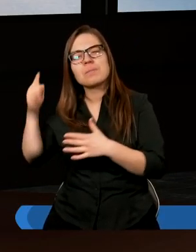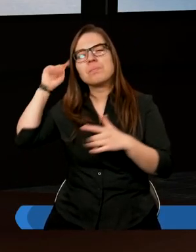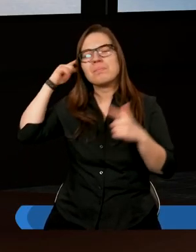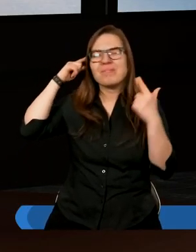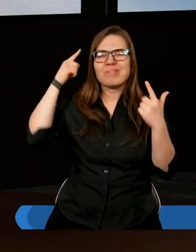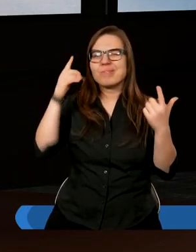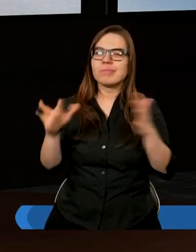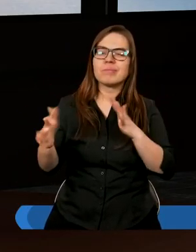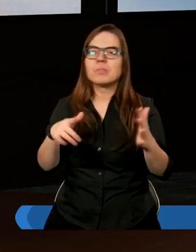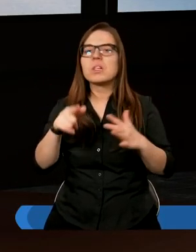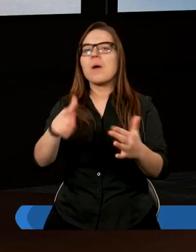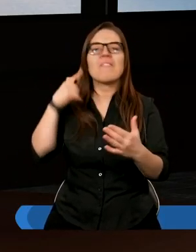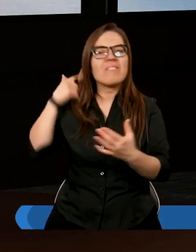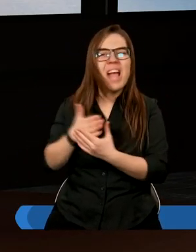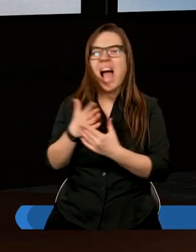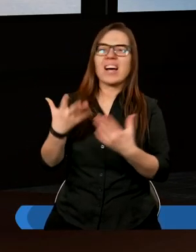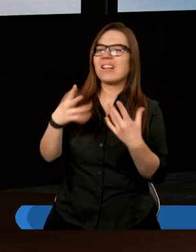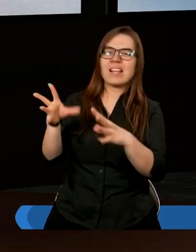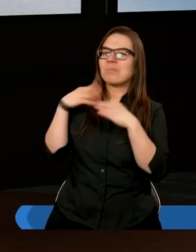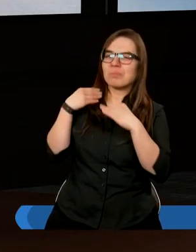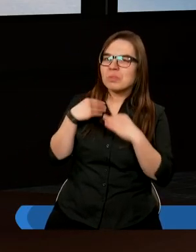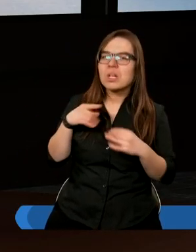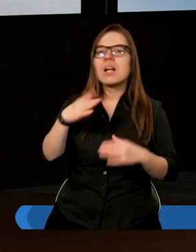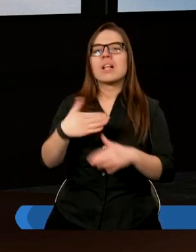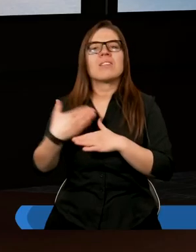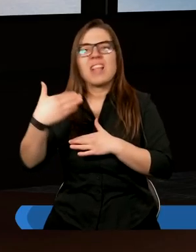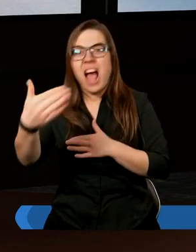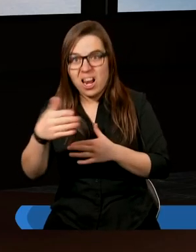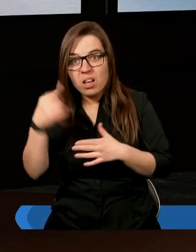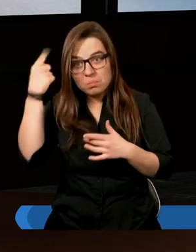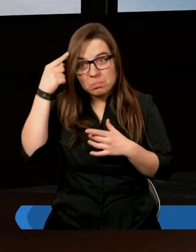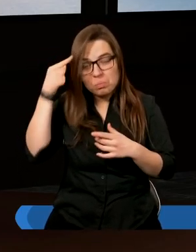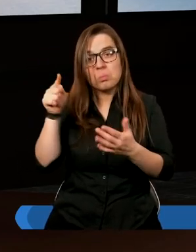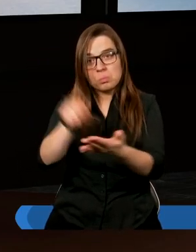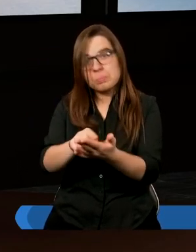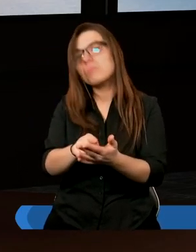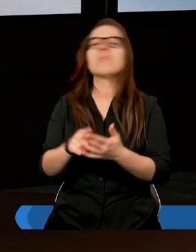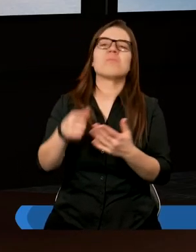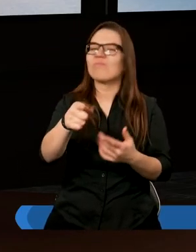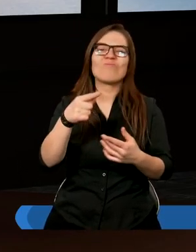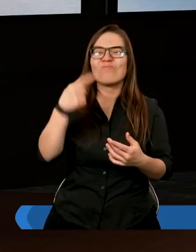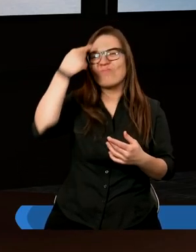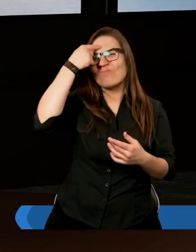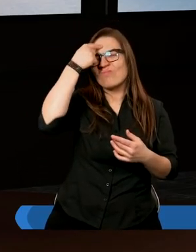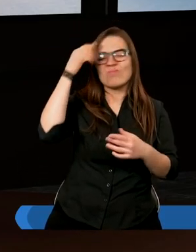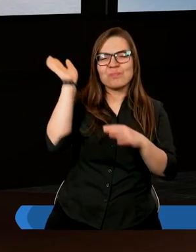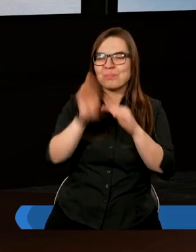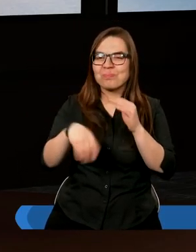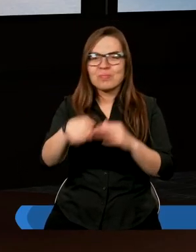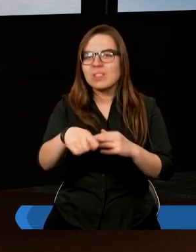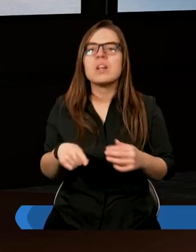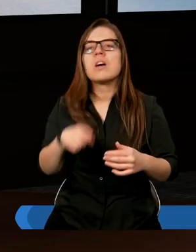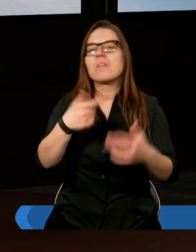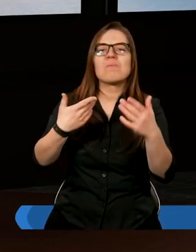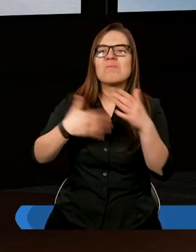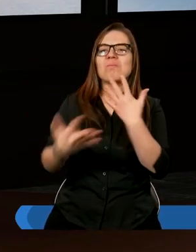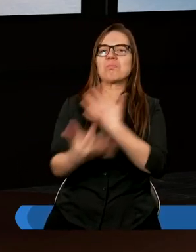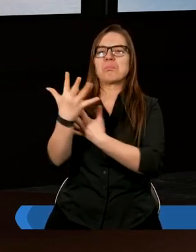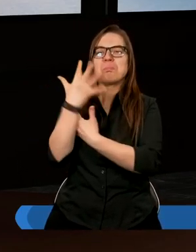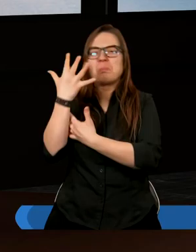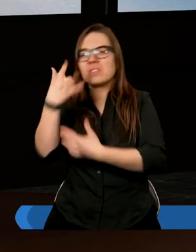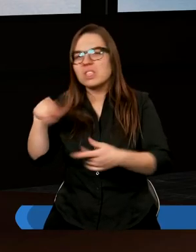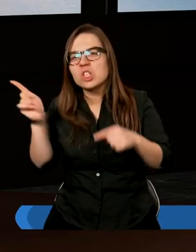niewytrzymujący próby wiary. Ale daleko nie zajdą, albowiem ich głupota uwidoczni się wobec wszystkich,